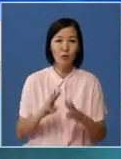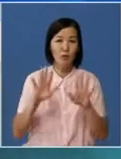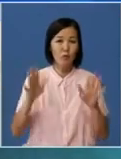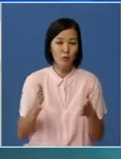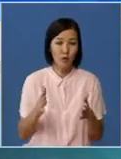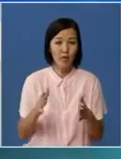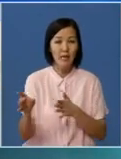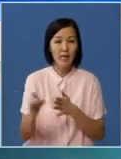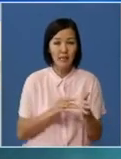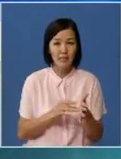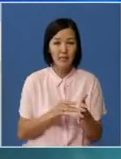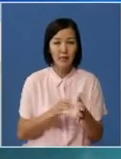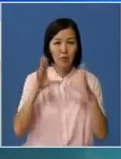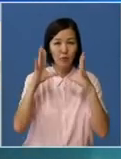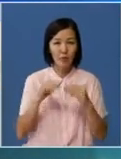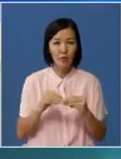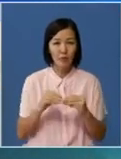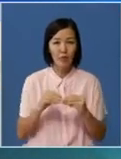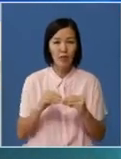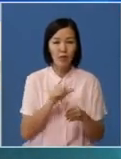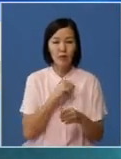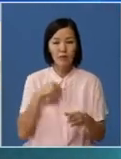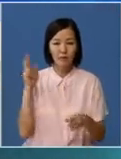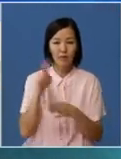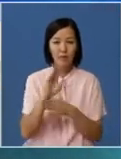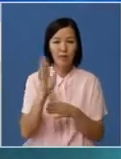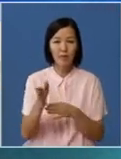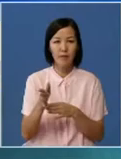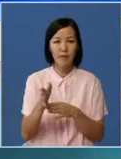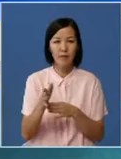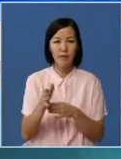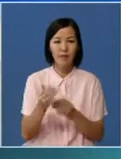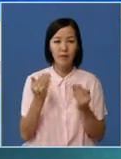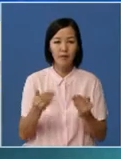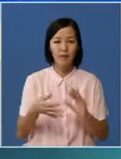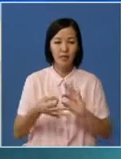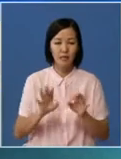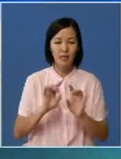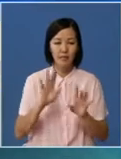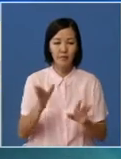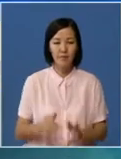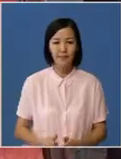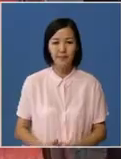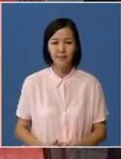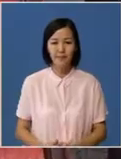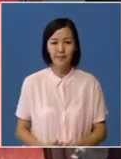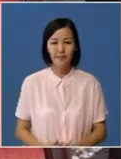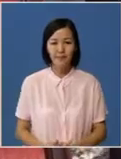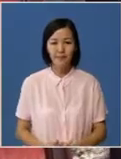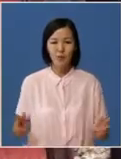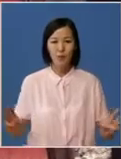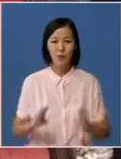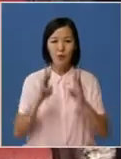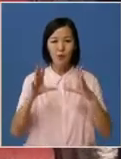жағдайда тез арада қызыл жалынды өшіруге өздері қаттанып кетеді. Бекетті көріп қайтқан тілші толықтырсын. Өрт